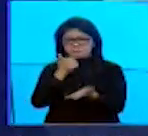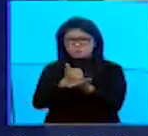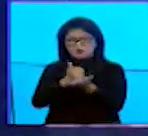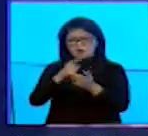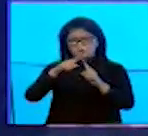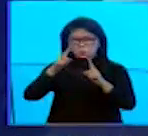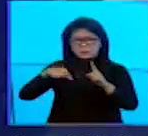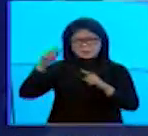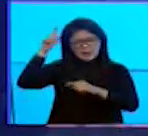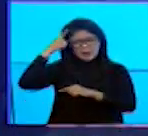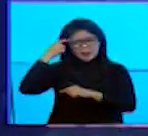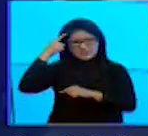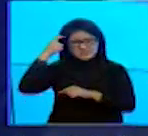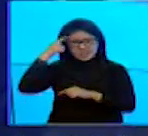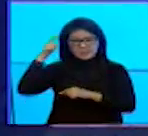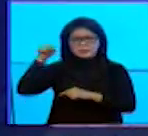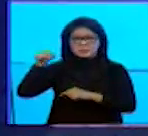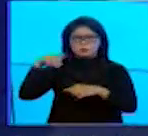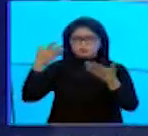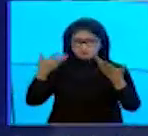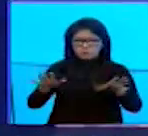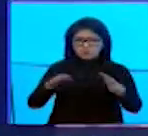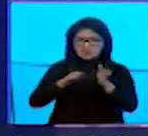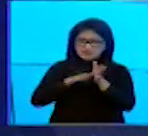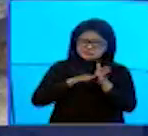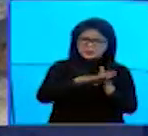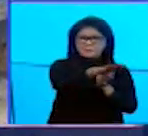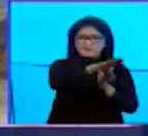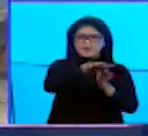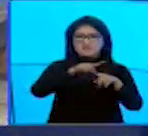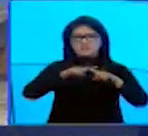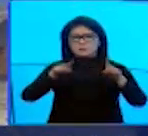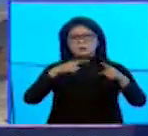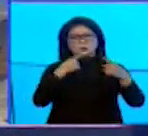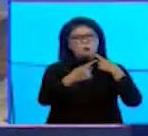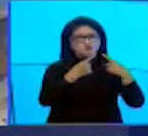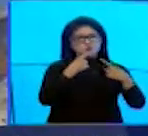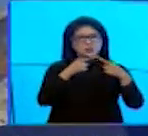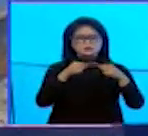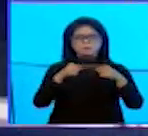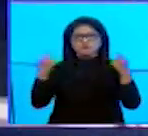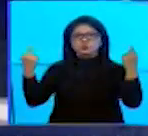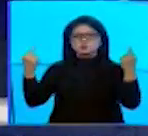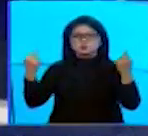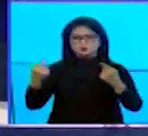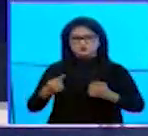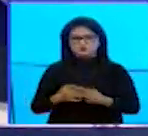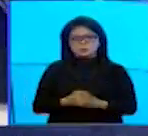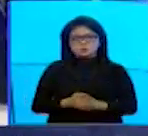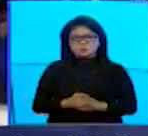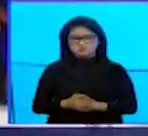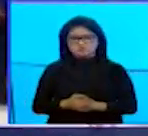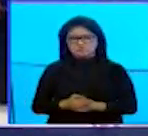otorisasi penembakan torpedo disitulah komunikasi dengan nanggala terputus dan pihak TNI